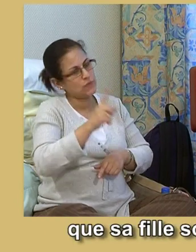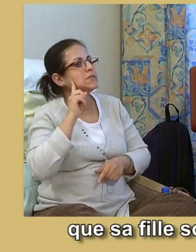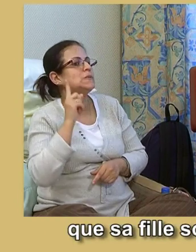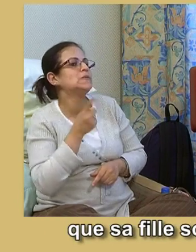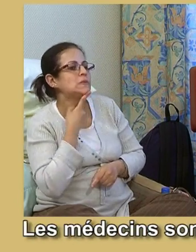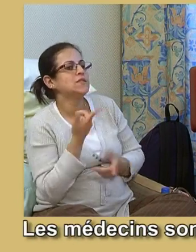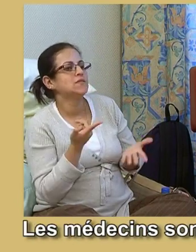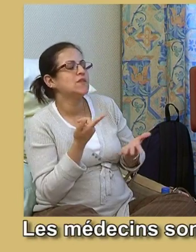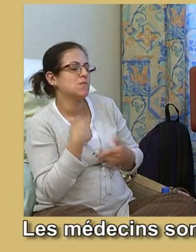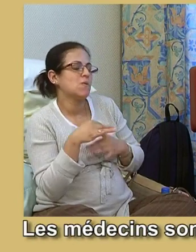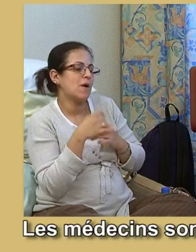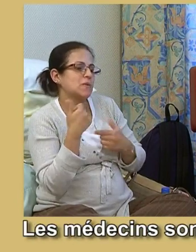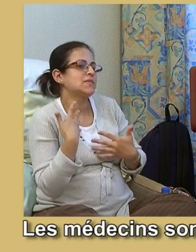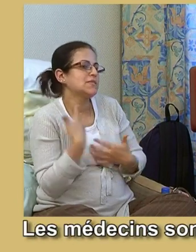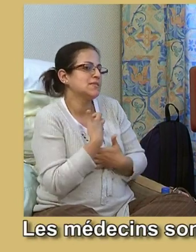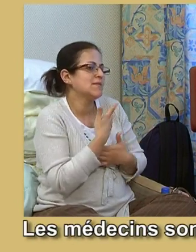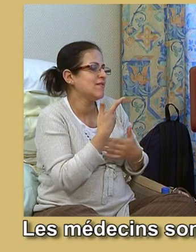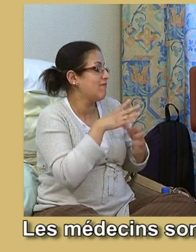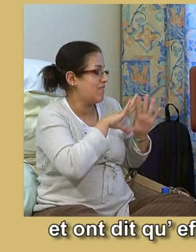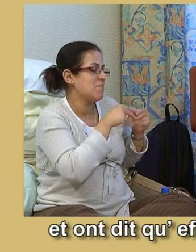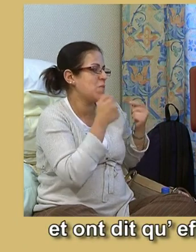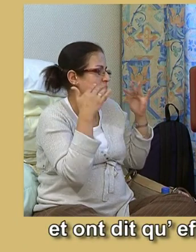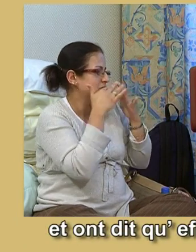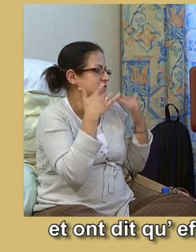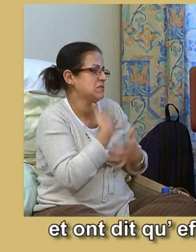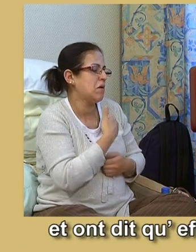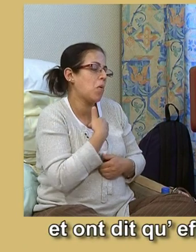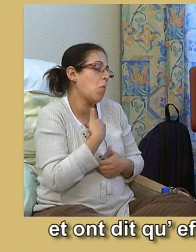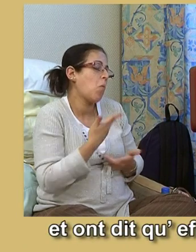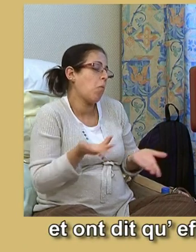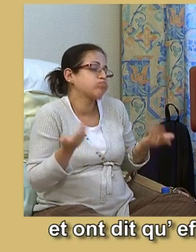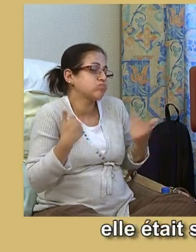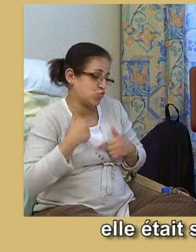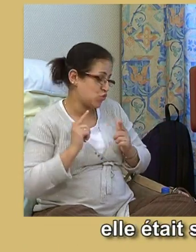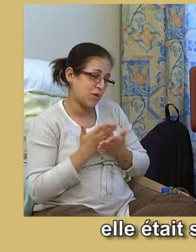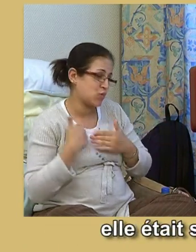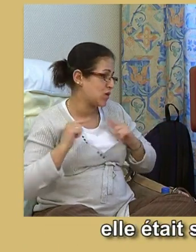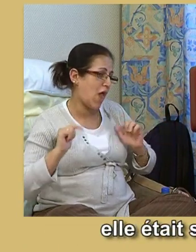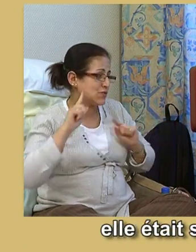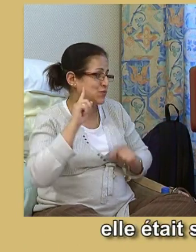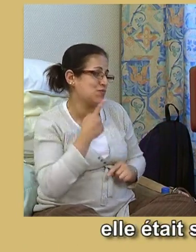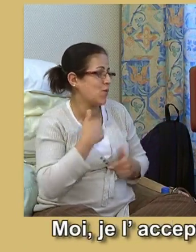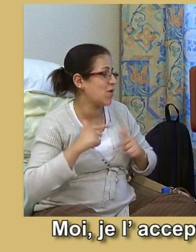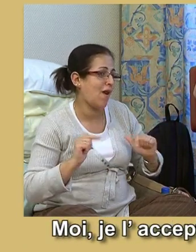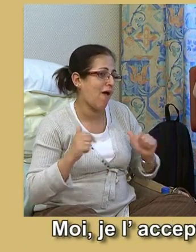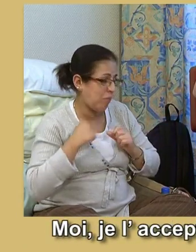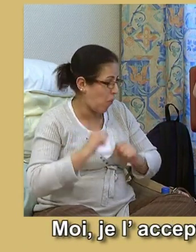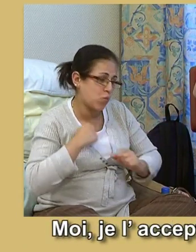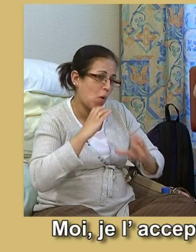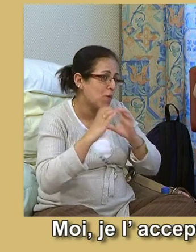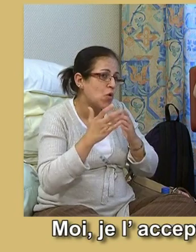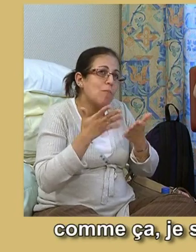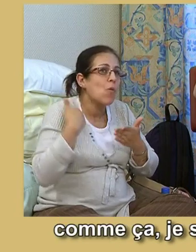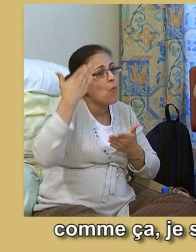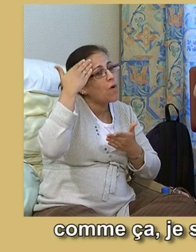maintenant les médecins sont catégoriques et on dit oui, effectivement, elle est sourde. Bon, moi, je l'accepte tout à fait comme ça. Je